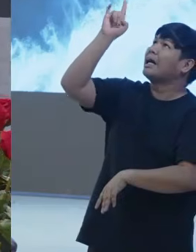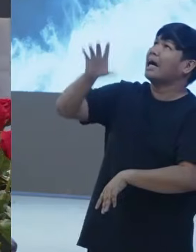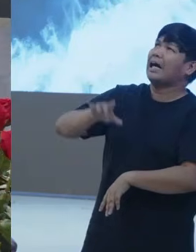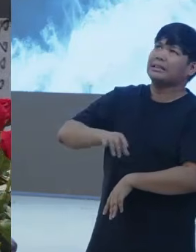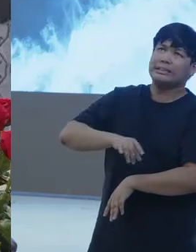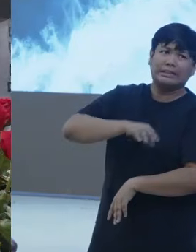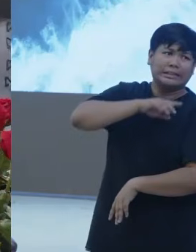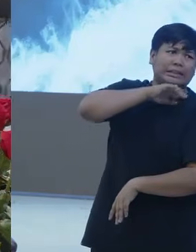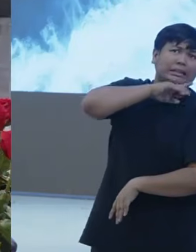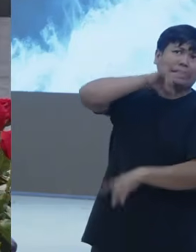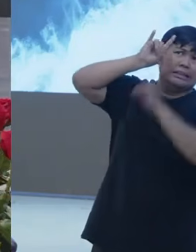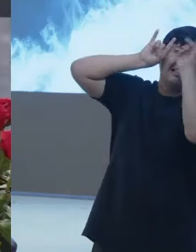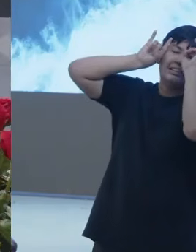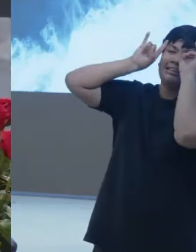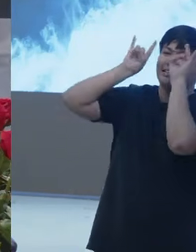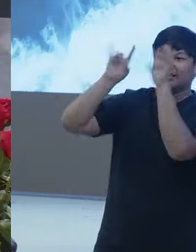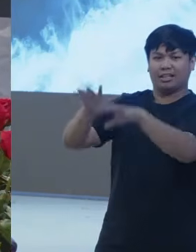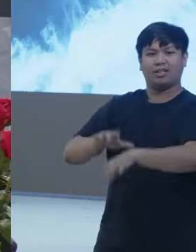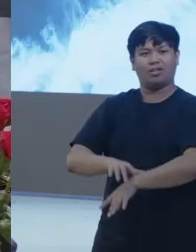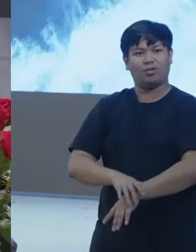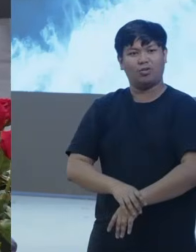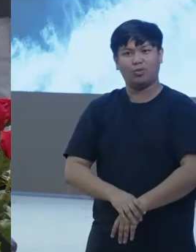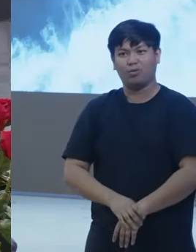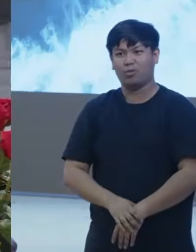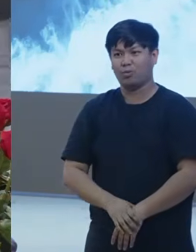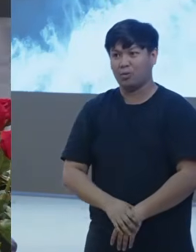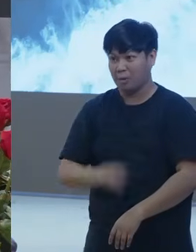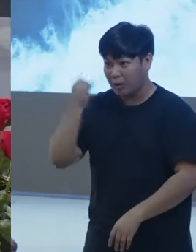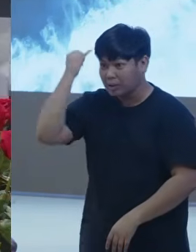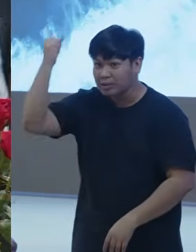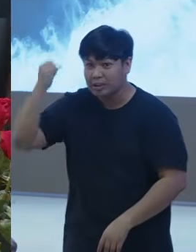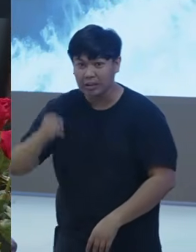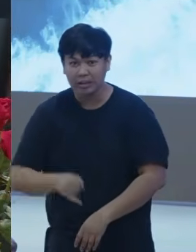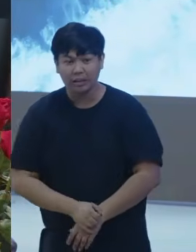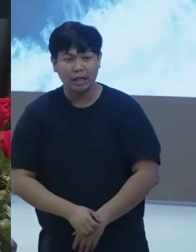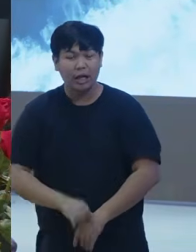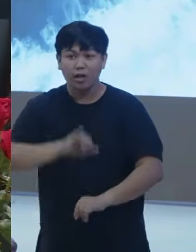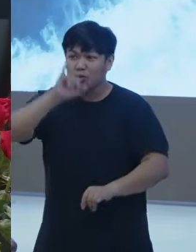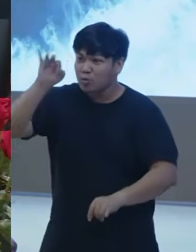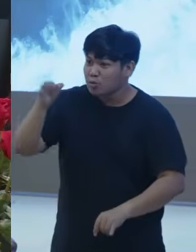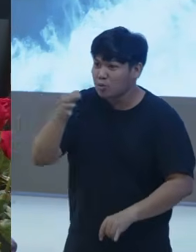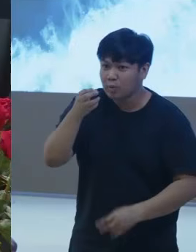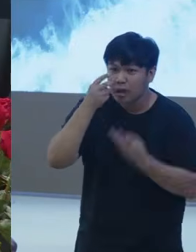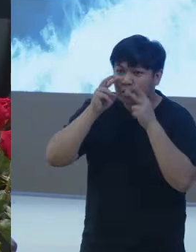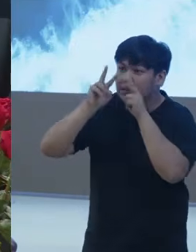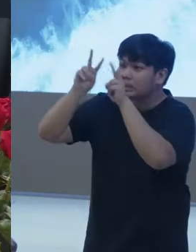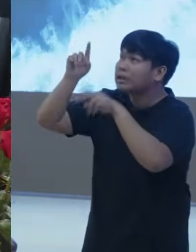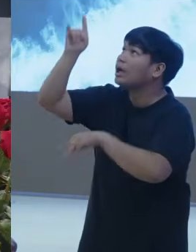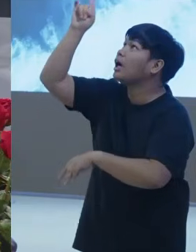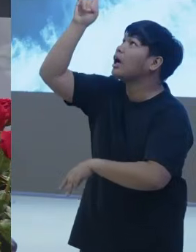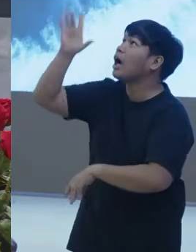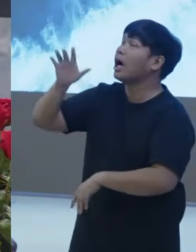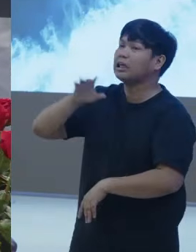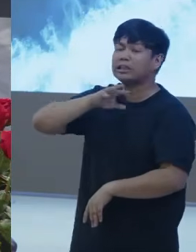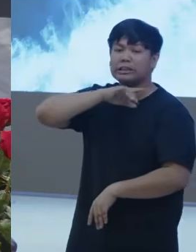Napakalaking kasamaan kay Jonah ang pagpapatawad ng Diyos sa